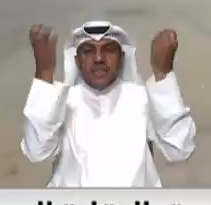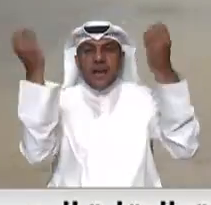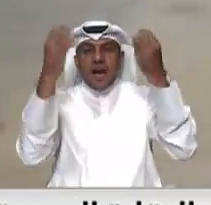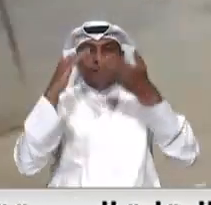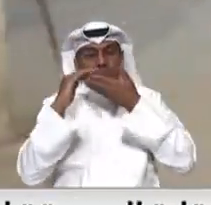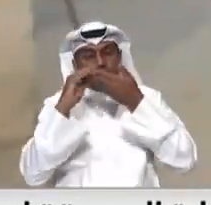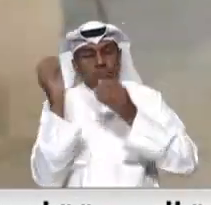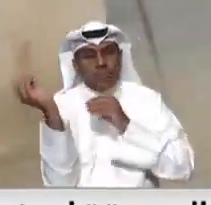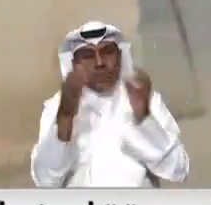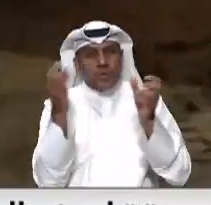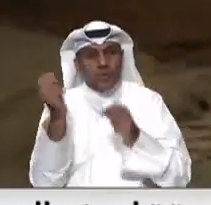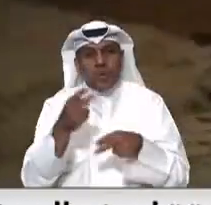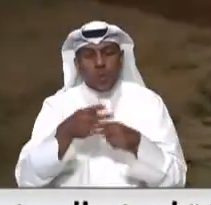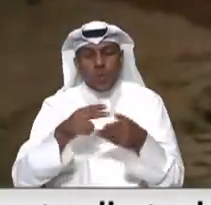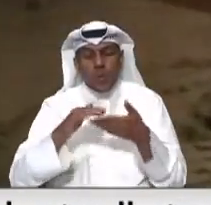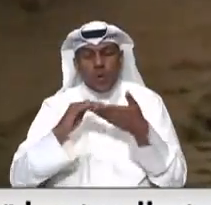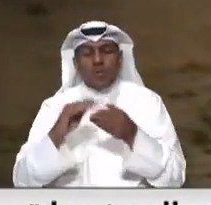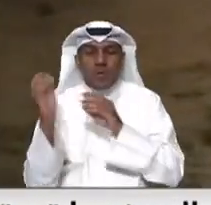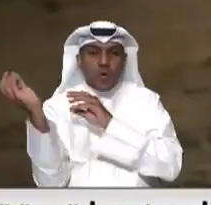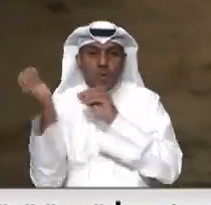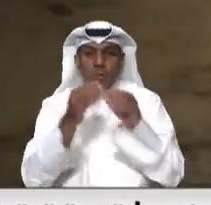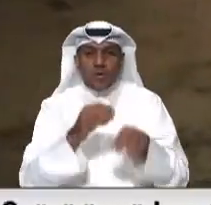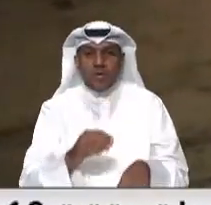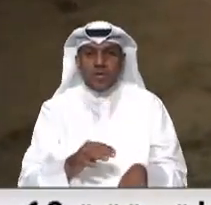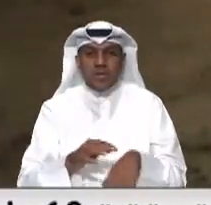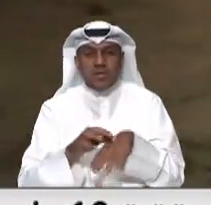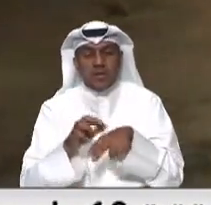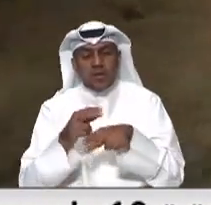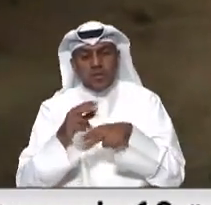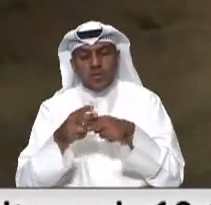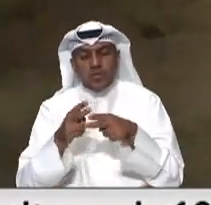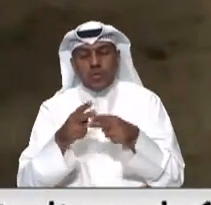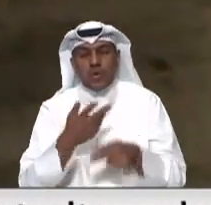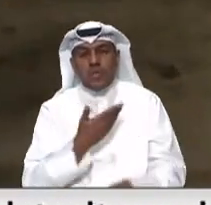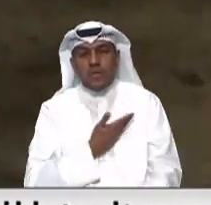الهلال الأحمر الكويتي للشعب الفلسطيني.